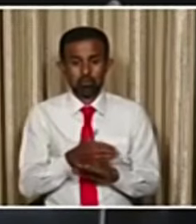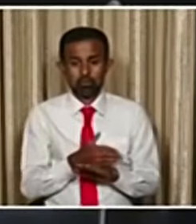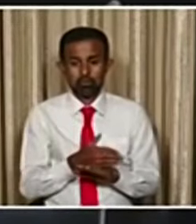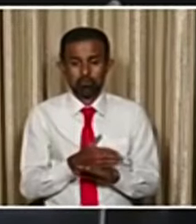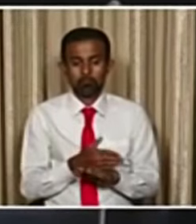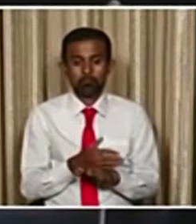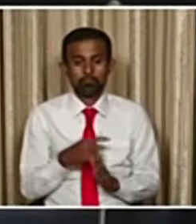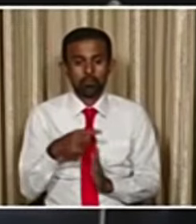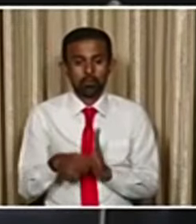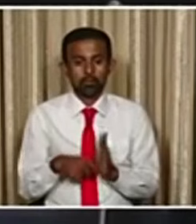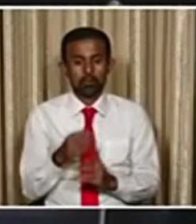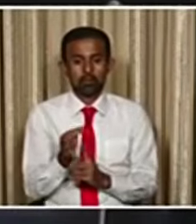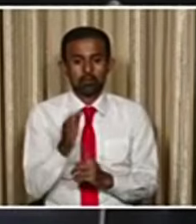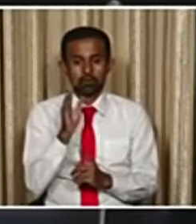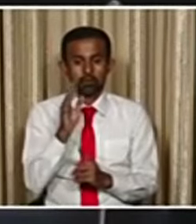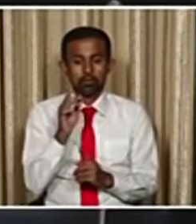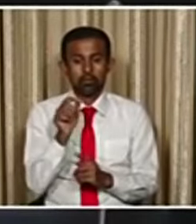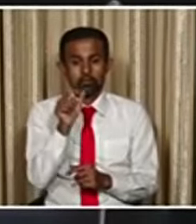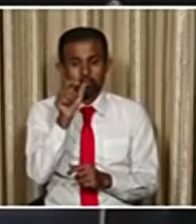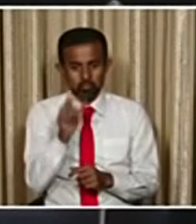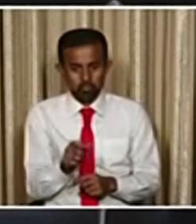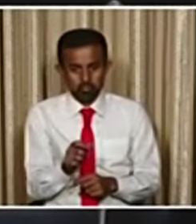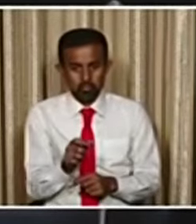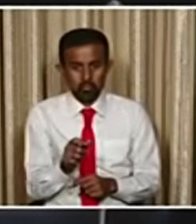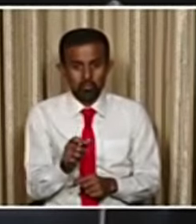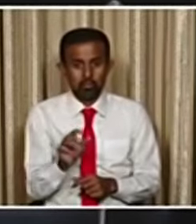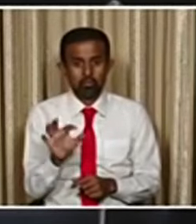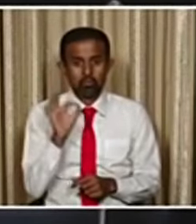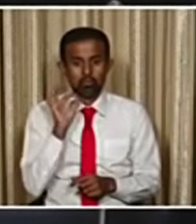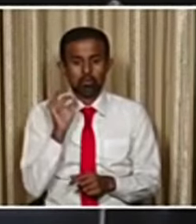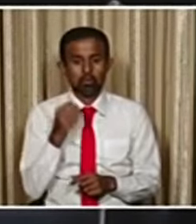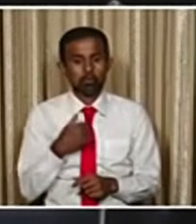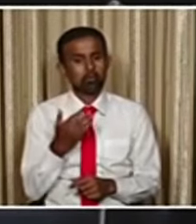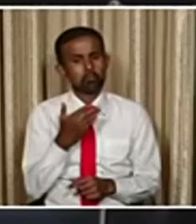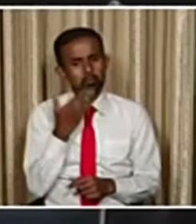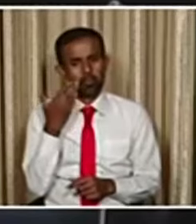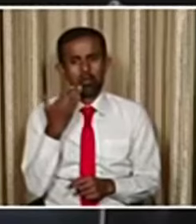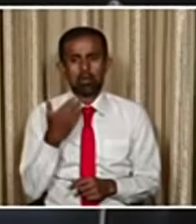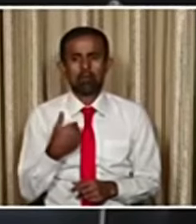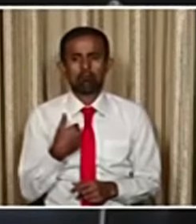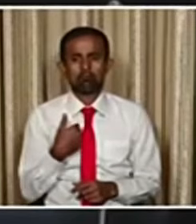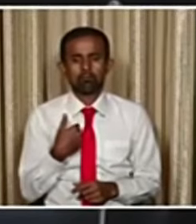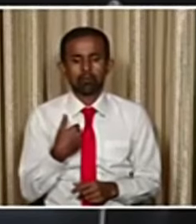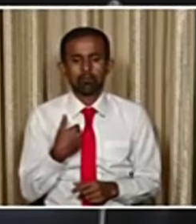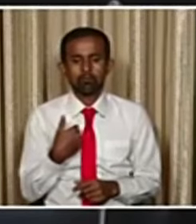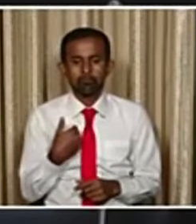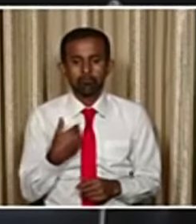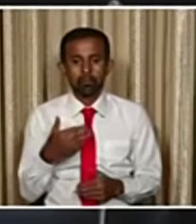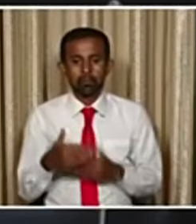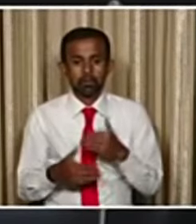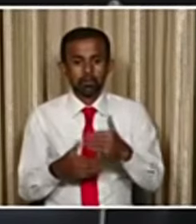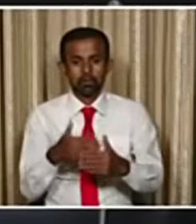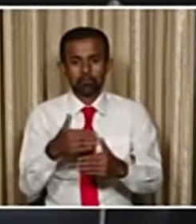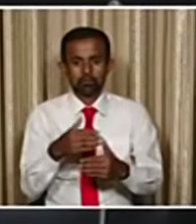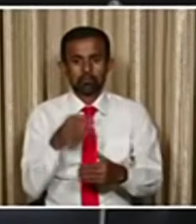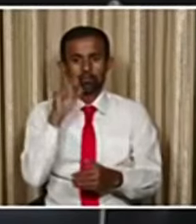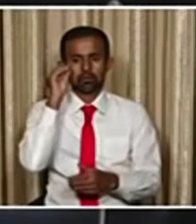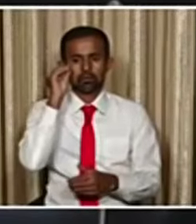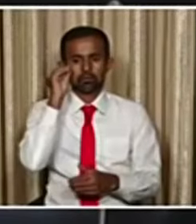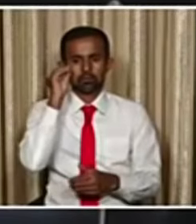ඉස්සෙල්ලා මේ රටේ ජනාධිපතිවරයා තේරපත් කරගන්නටත් අපිට හැකියාව ලැබුණා. හැබැයි ඉදිරියට යනකොට අපිට